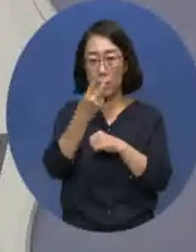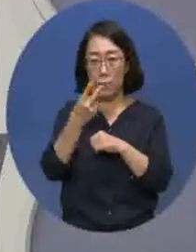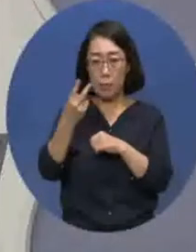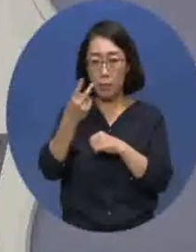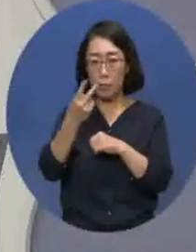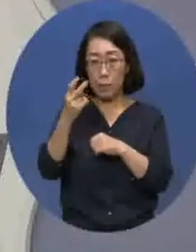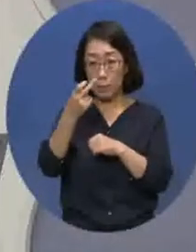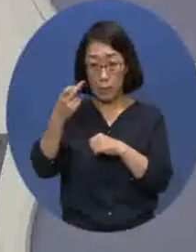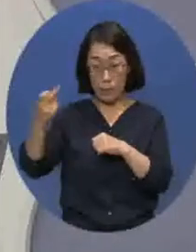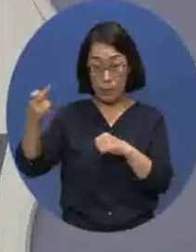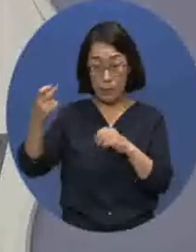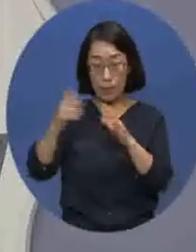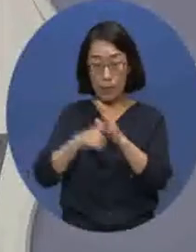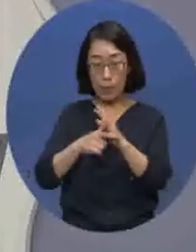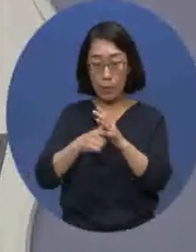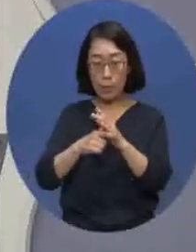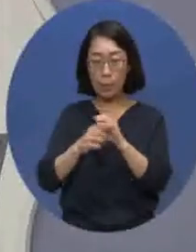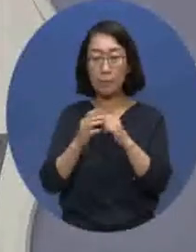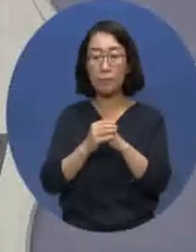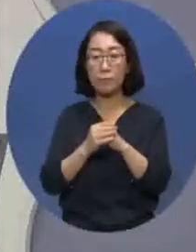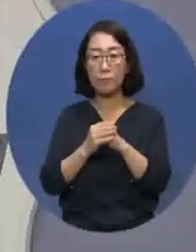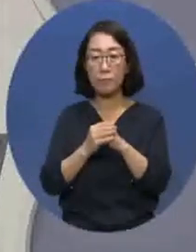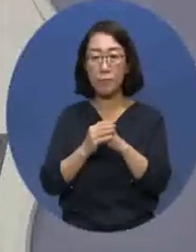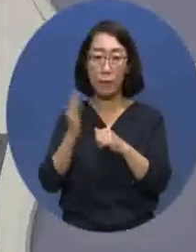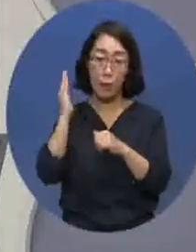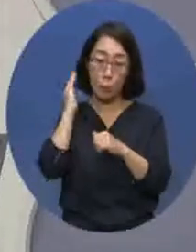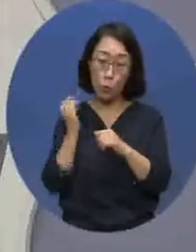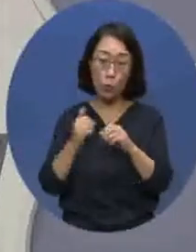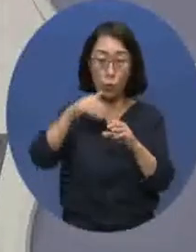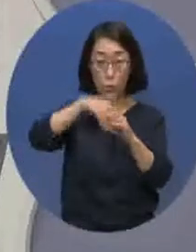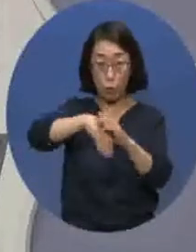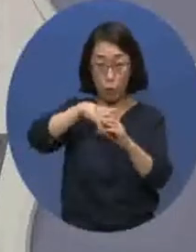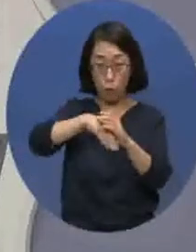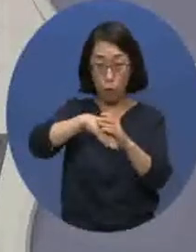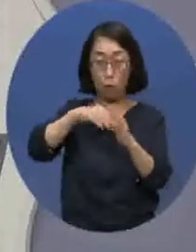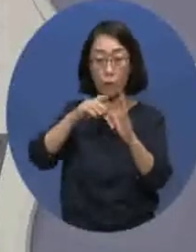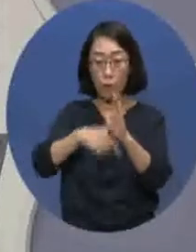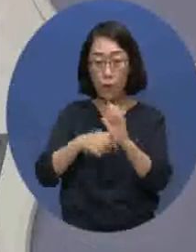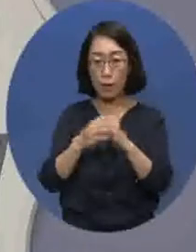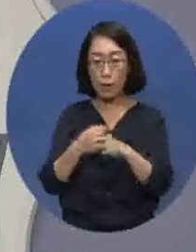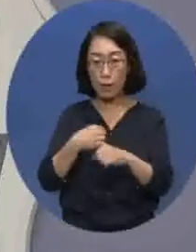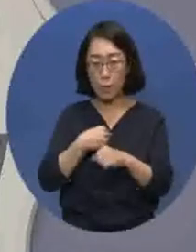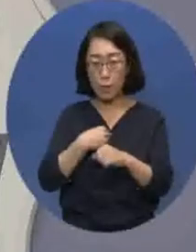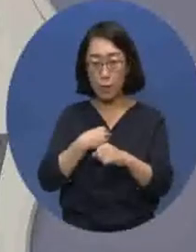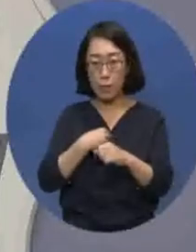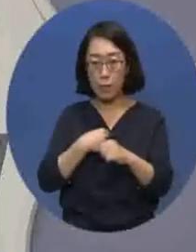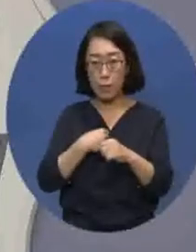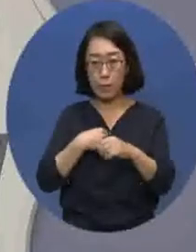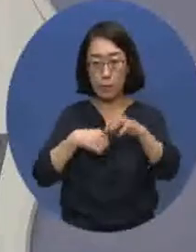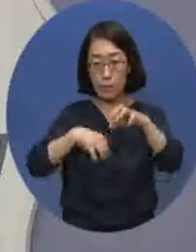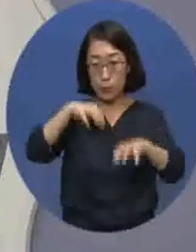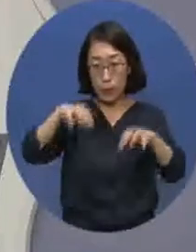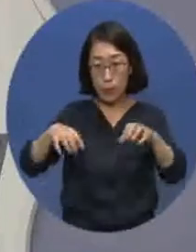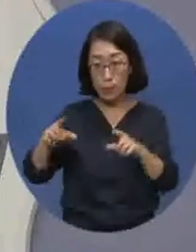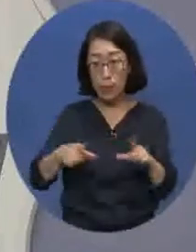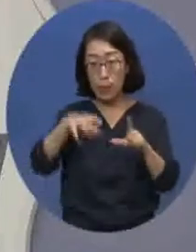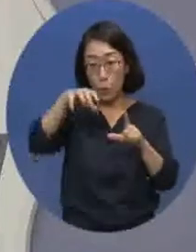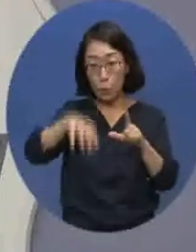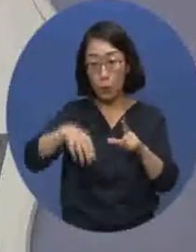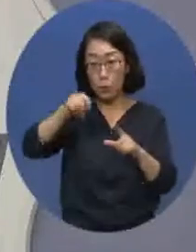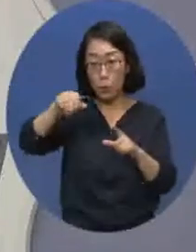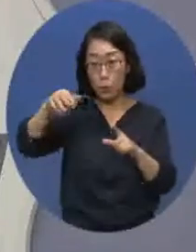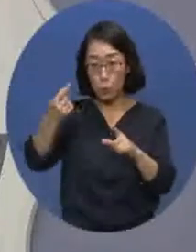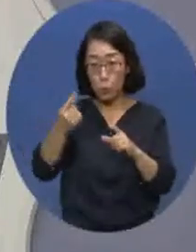2012년 대통령 선거가 있었을 때 제가 제동 내에서 서초